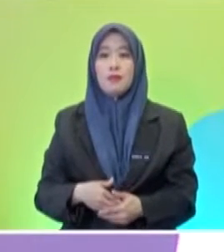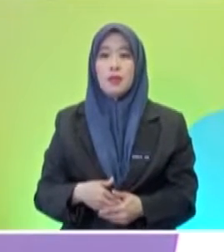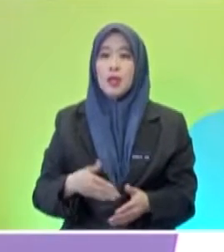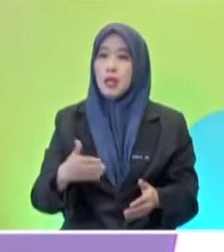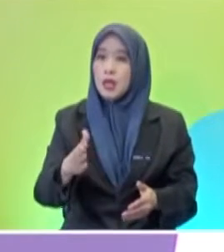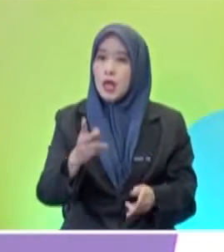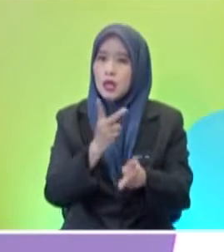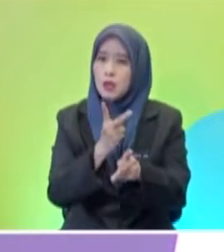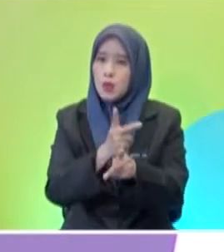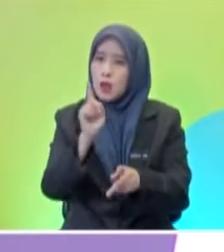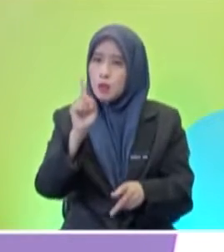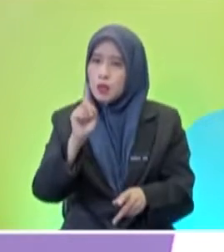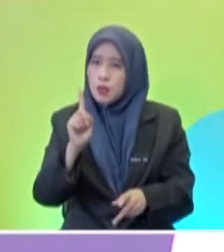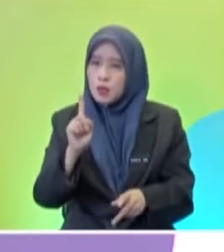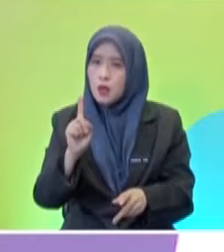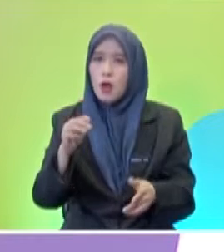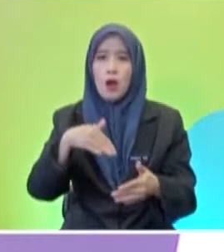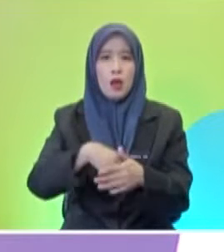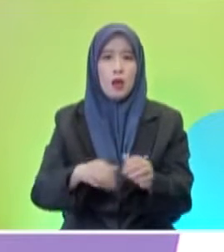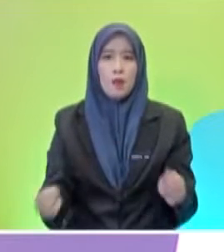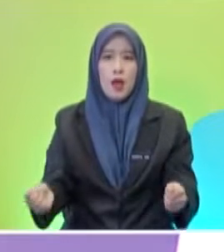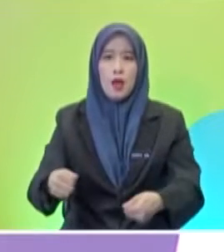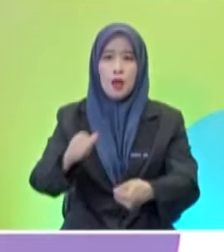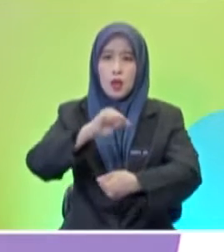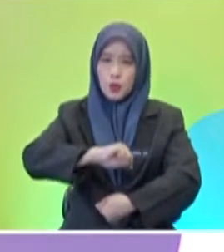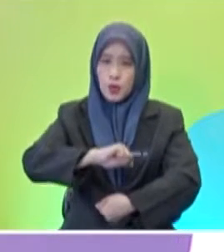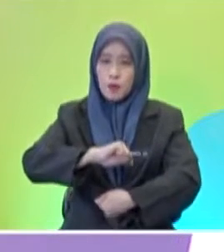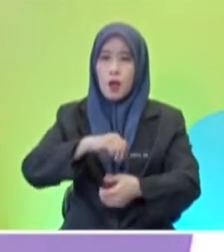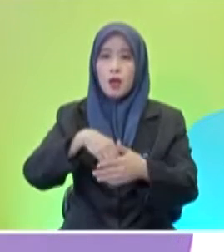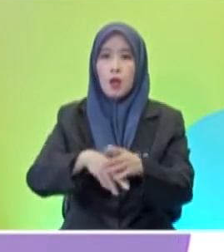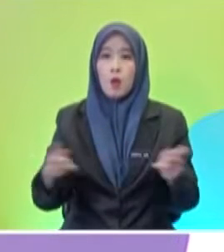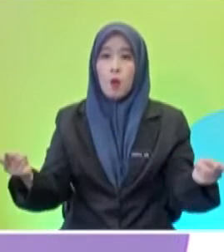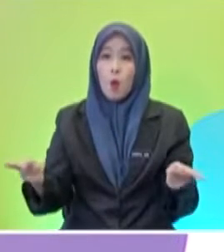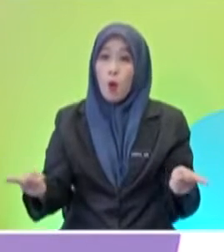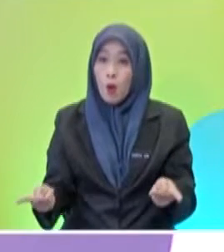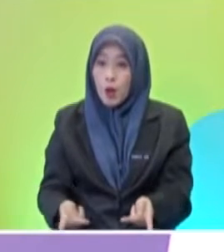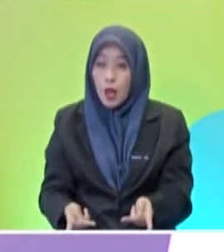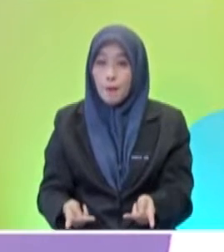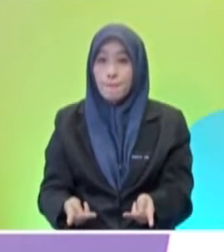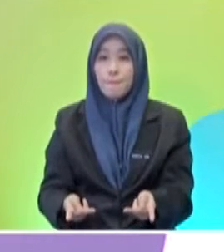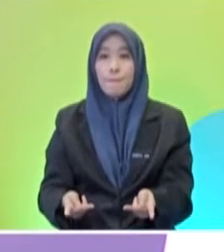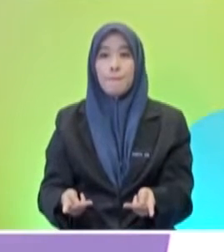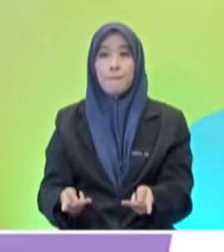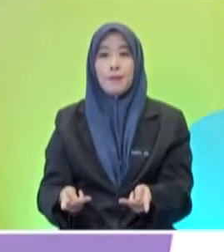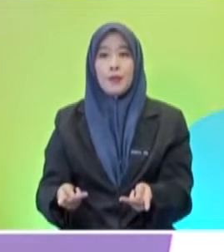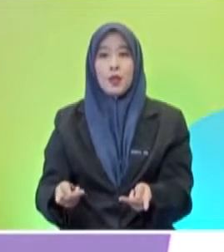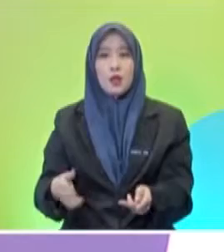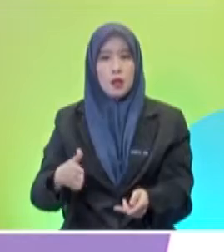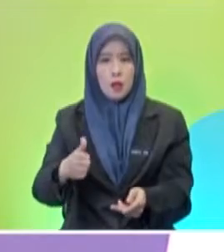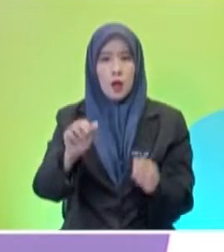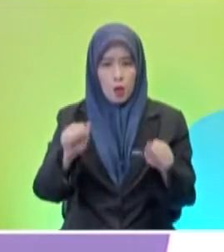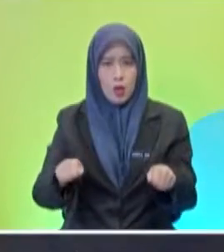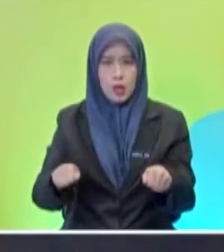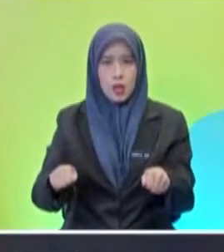simpan kat mana kalau kita nak bela? Dalam akuarium, Cikgu. Ya, betul. Dalam kolam. Dalam kolam, dalam akuarium. Ikan boleh kita simpan